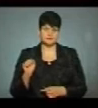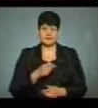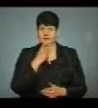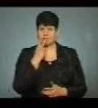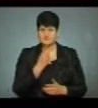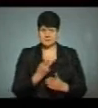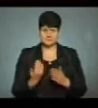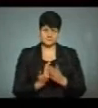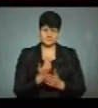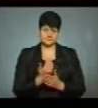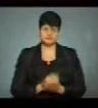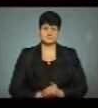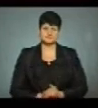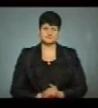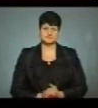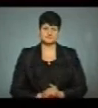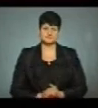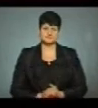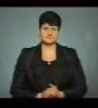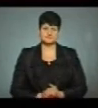у випуску.